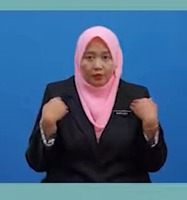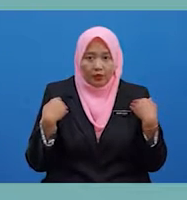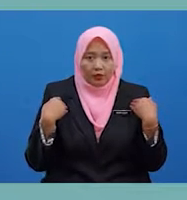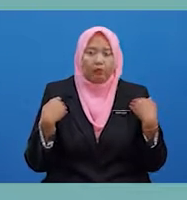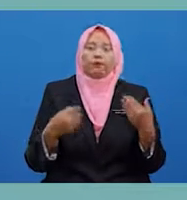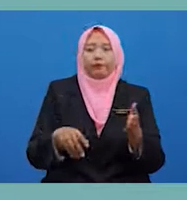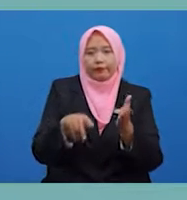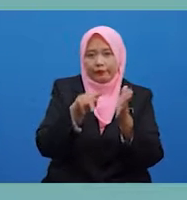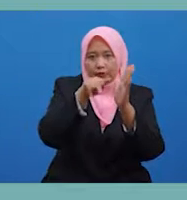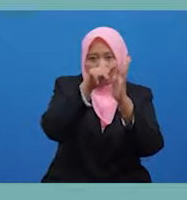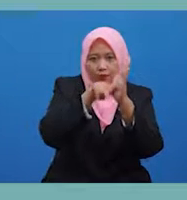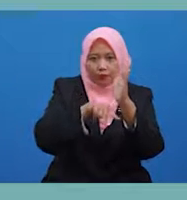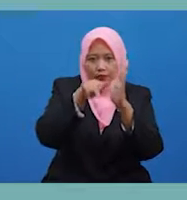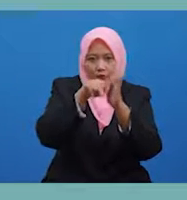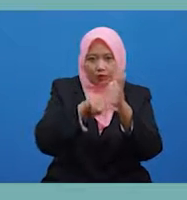sebanyak